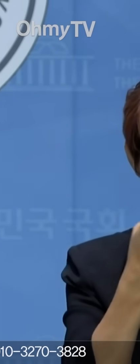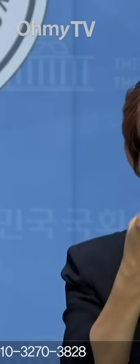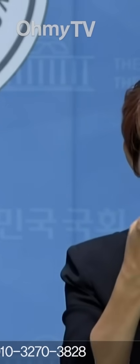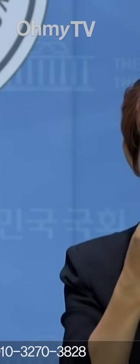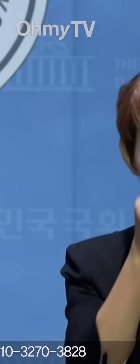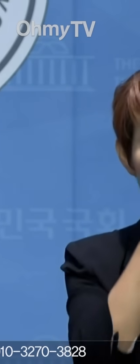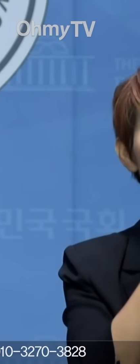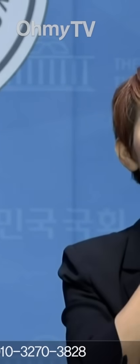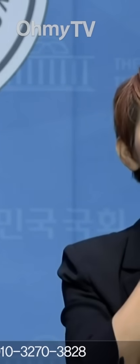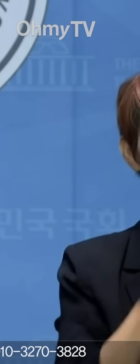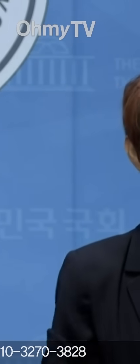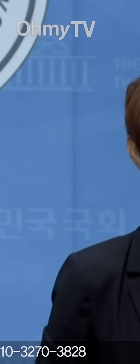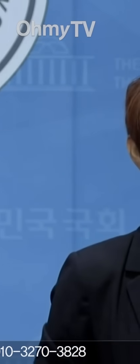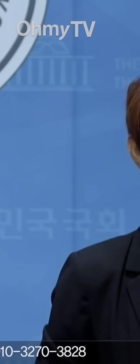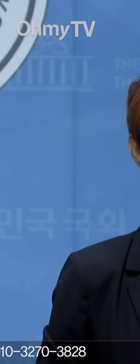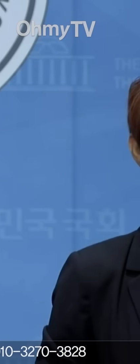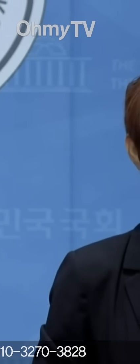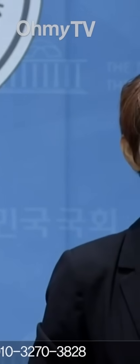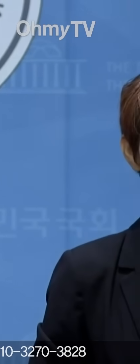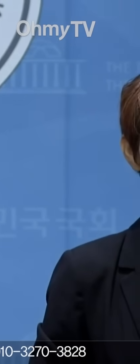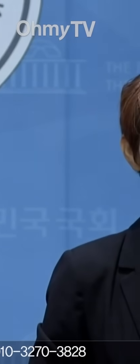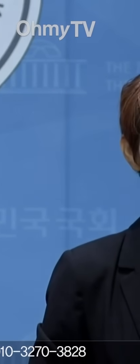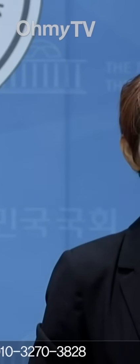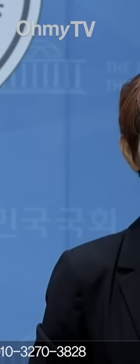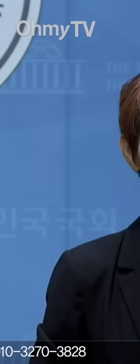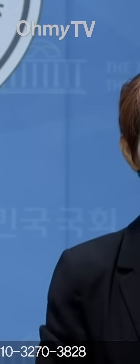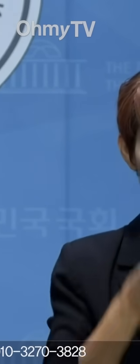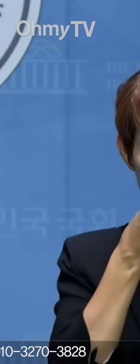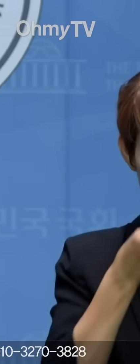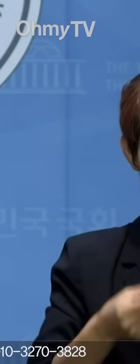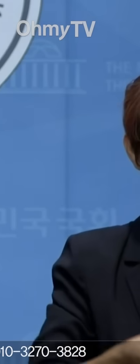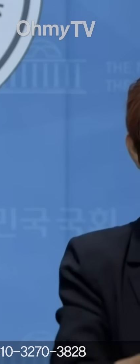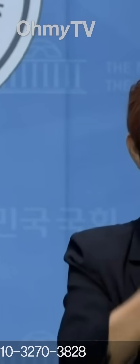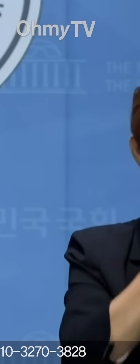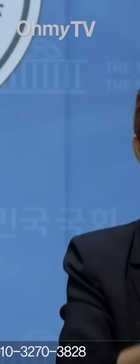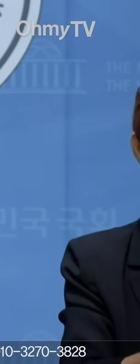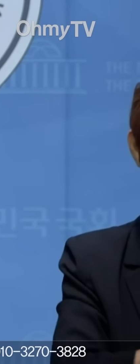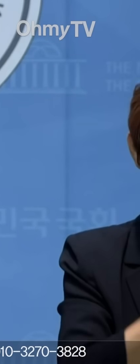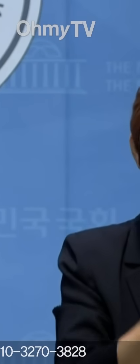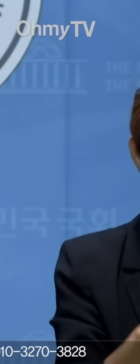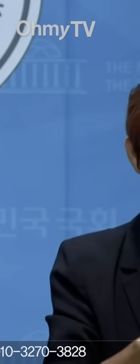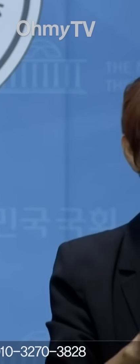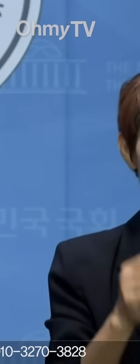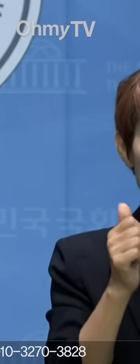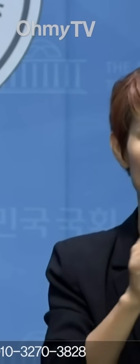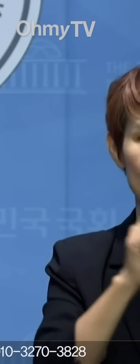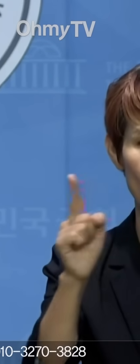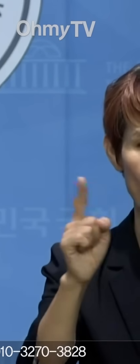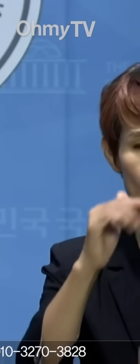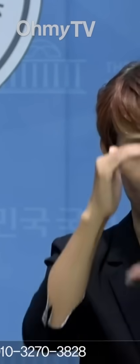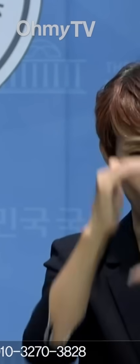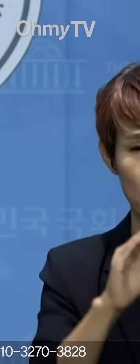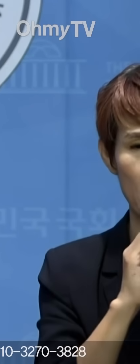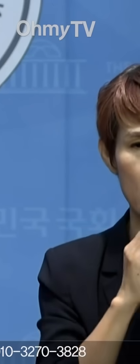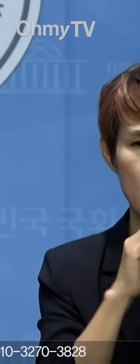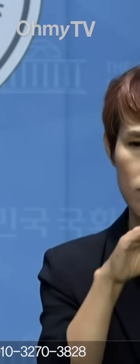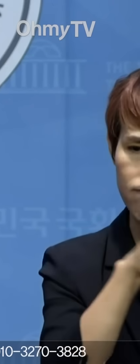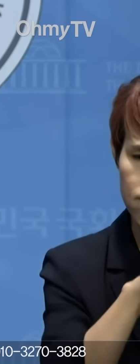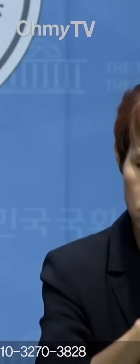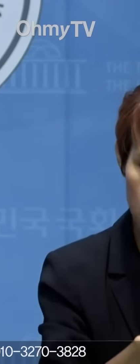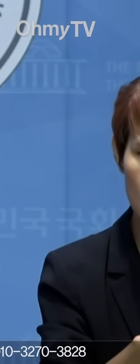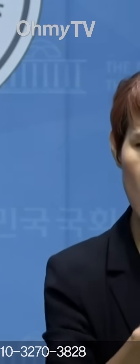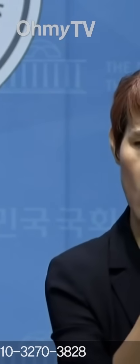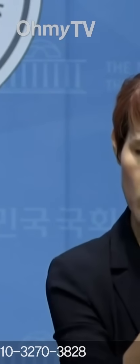수사했을 것은 자명한데 수차례 걸쳐 뇌물죄에서 가장 핵심적인 공소사실에 해당하는 경위,